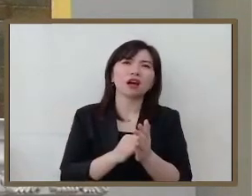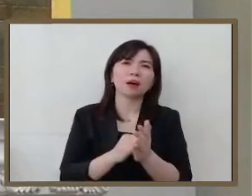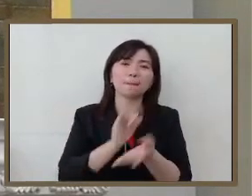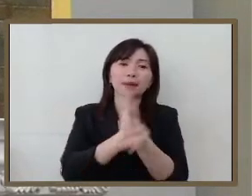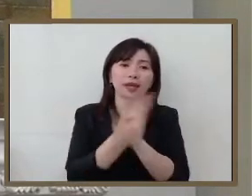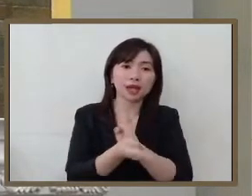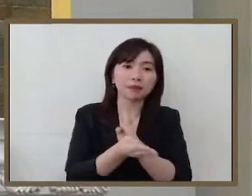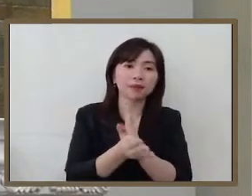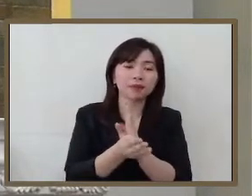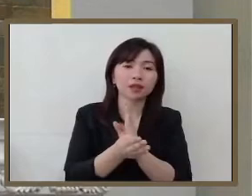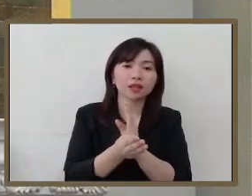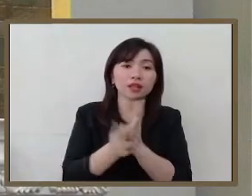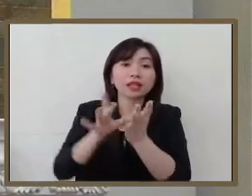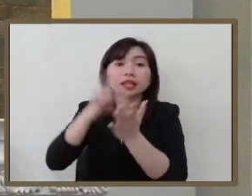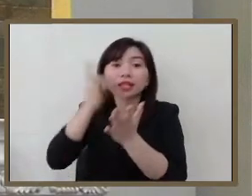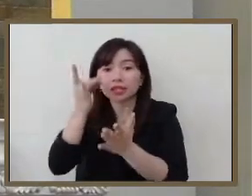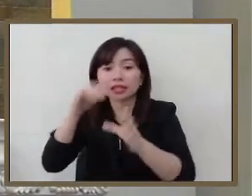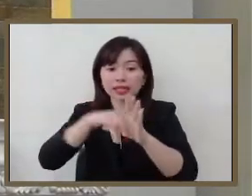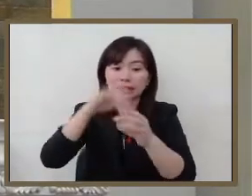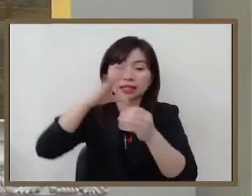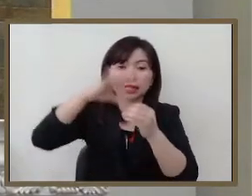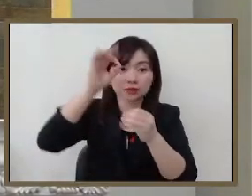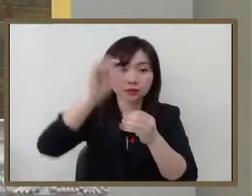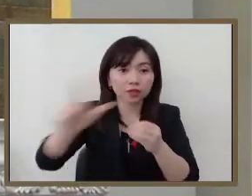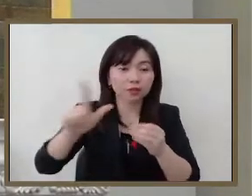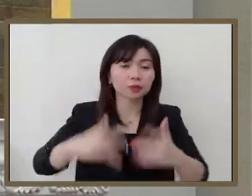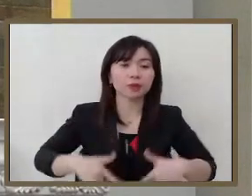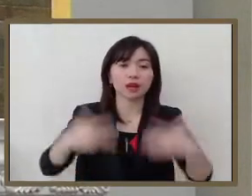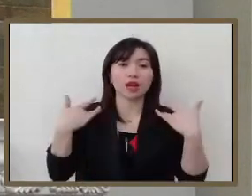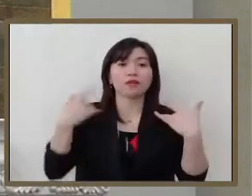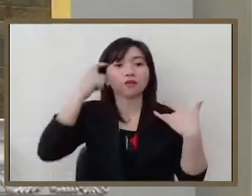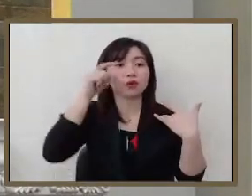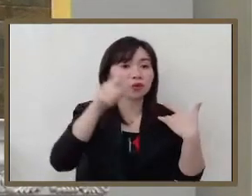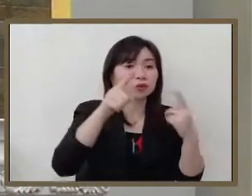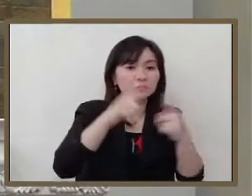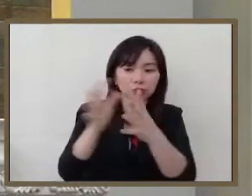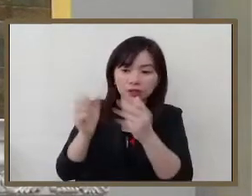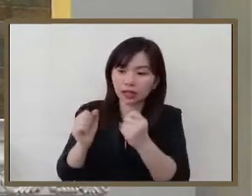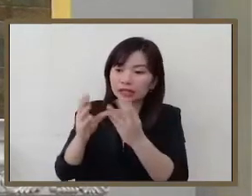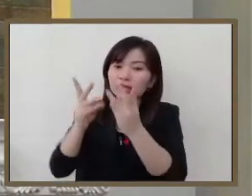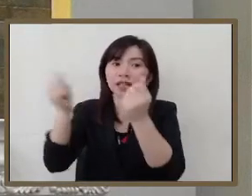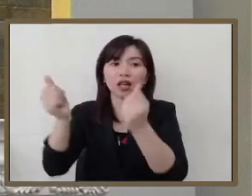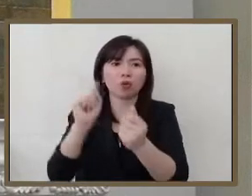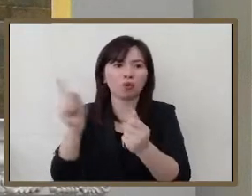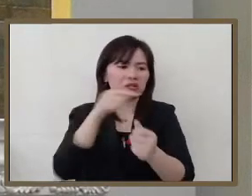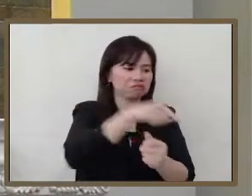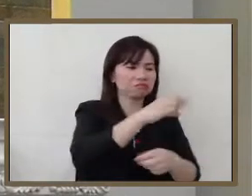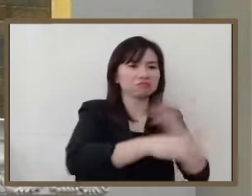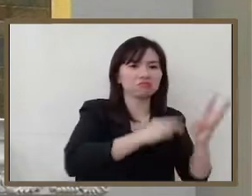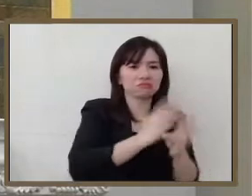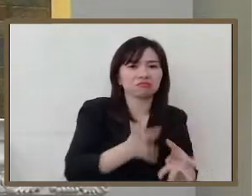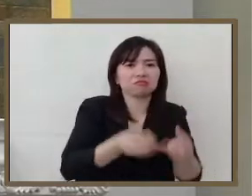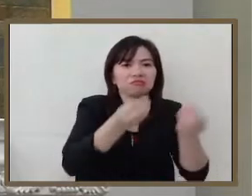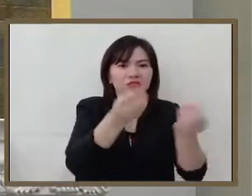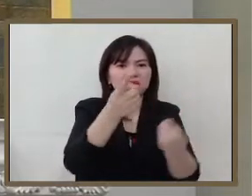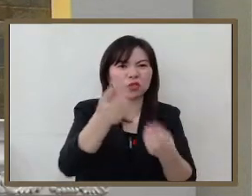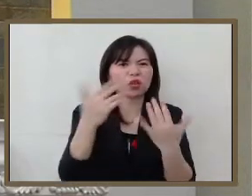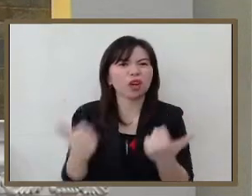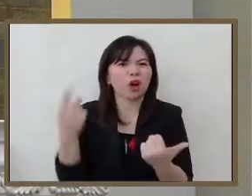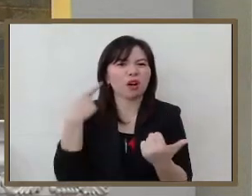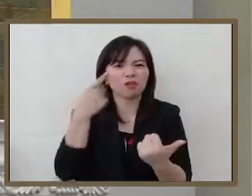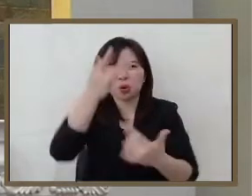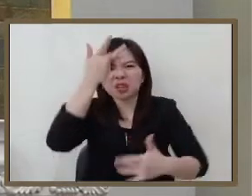spiritual para ikaw ay gumaling sa anumang itinanim na sakit ng mundo po na ito. Gaya nga ng sinabi ko last